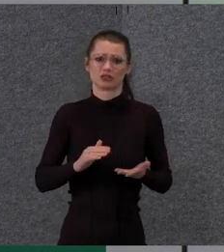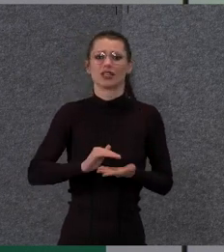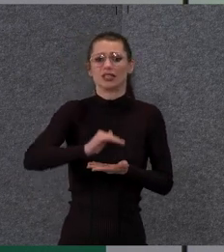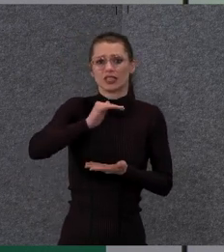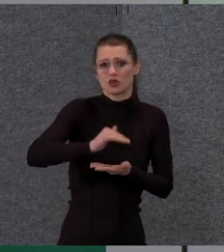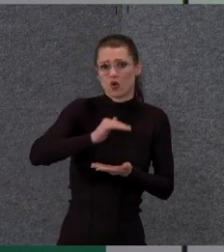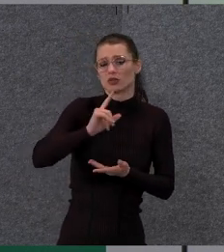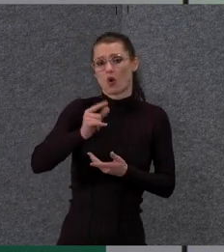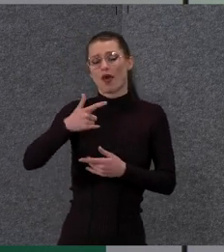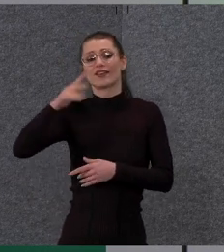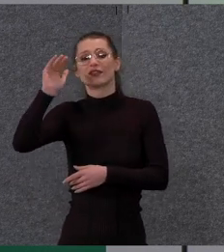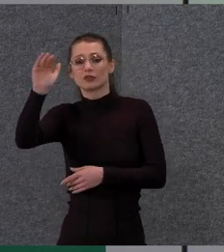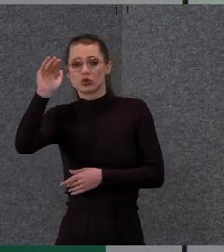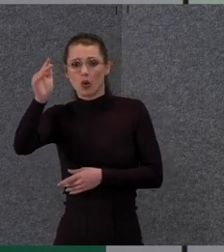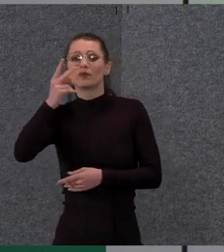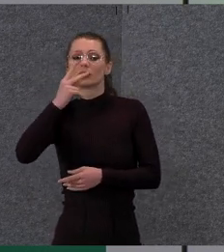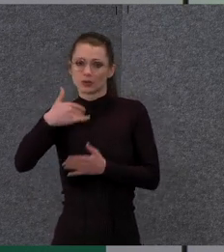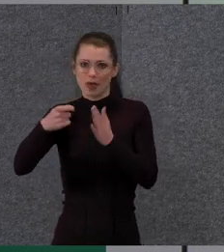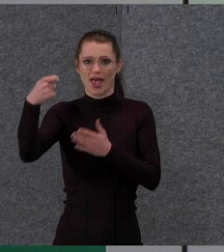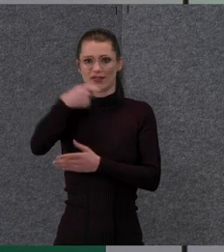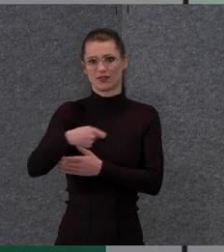um wettbewerbs- und zukunftsfähig zu sein.